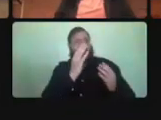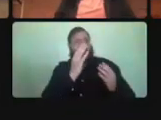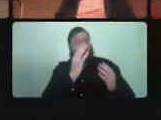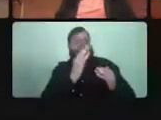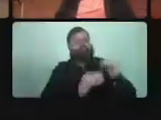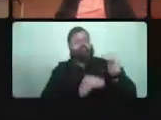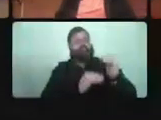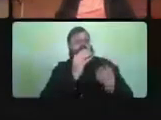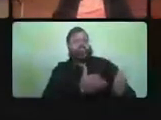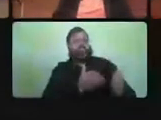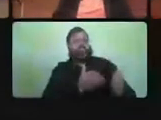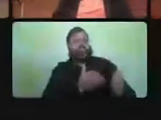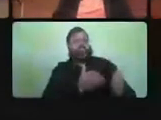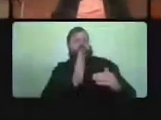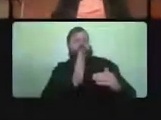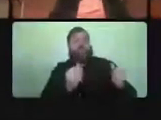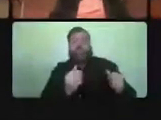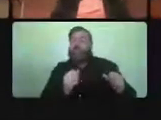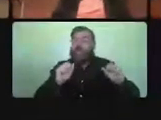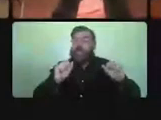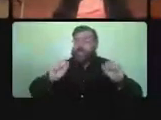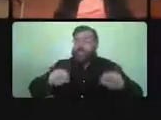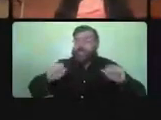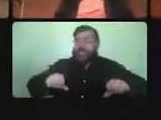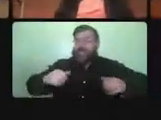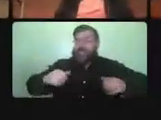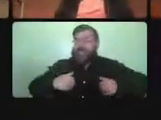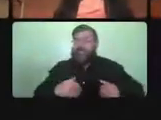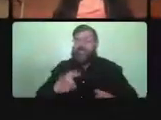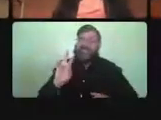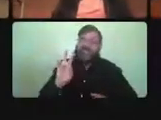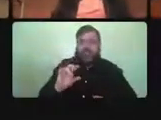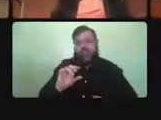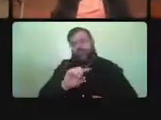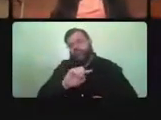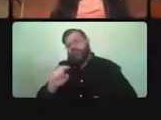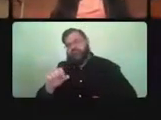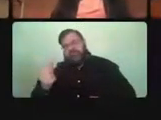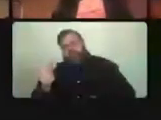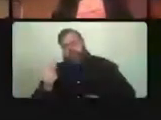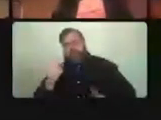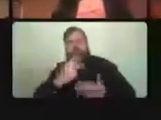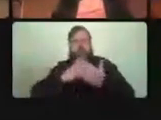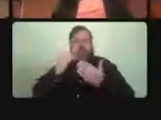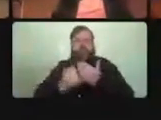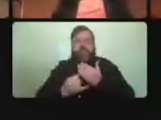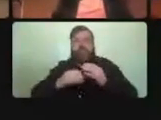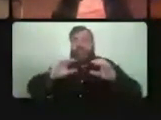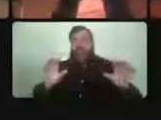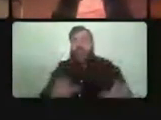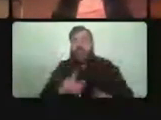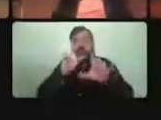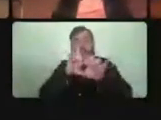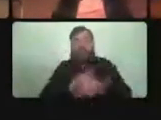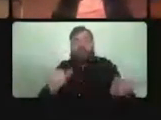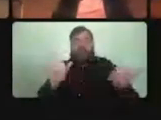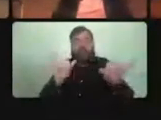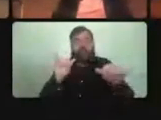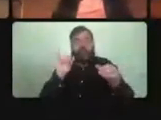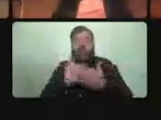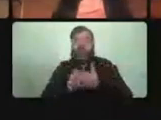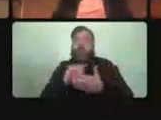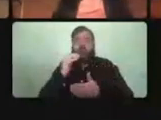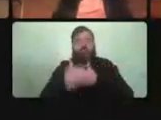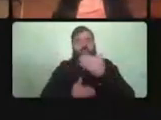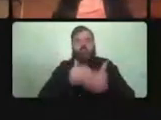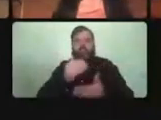tunahitaji kuangalia majengo ambayo yameharibika sana na badala ya kufanya matengenezo tunaweza amua kujenga upya